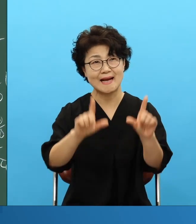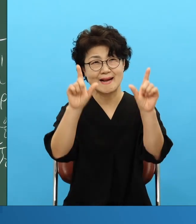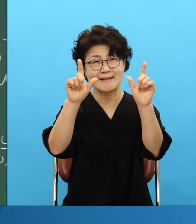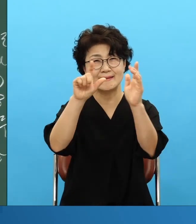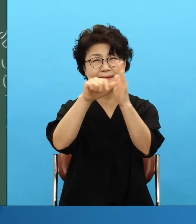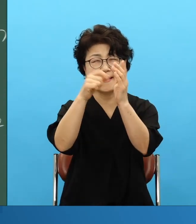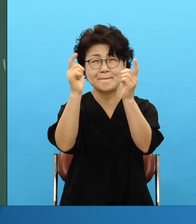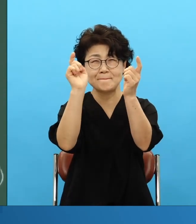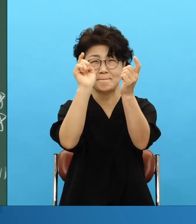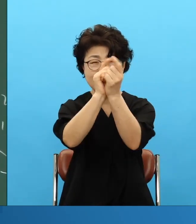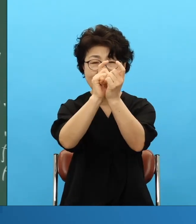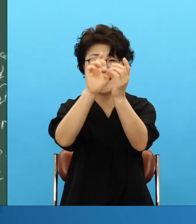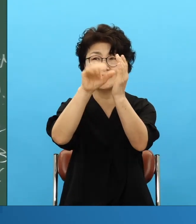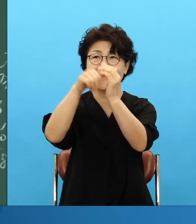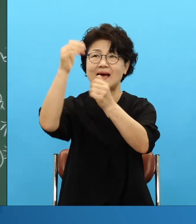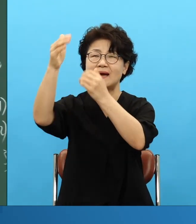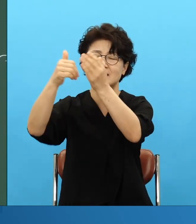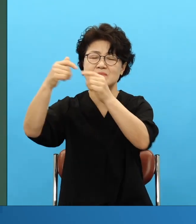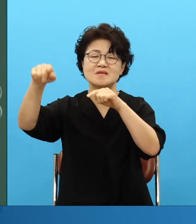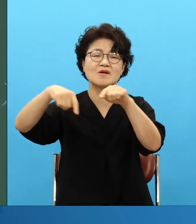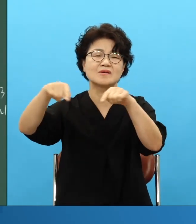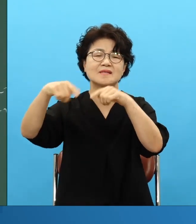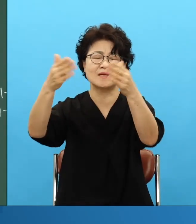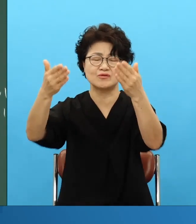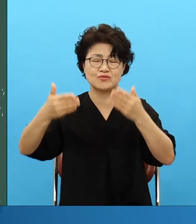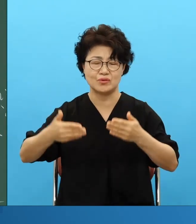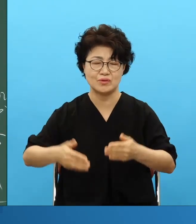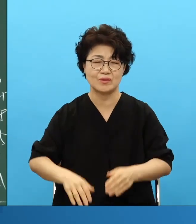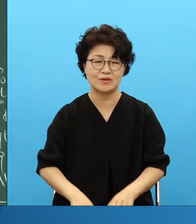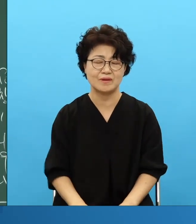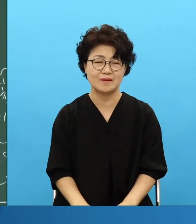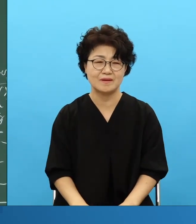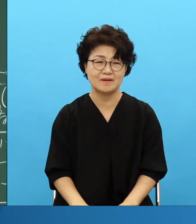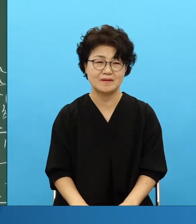day, God's works begin. 산업인 여러분들이